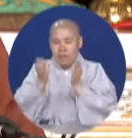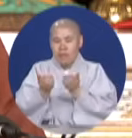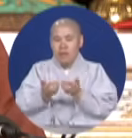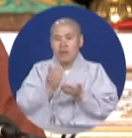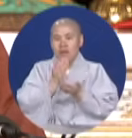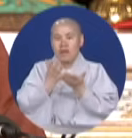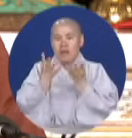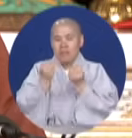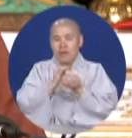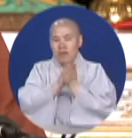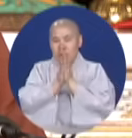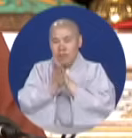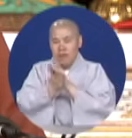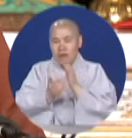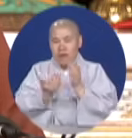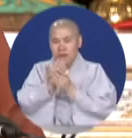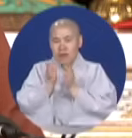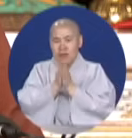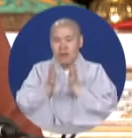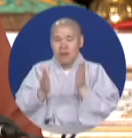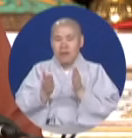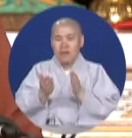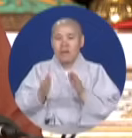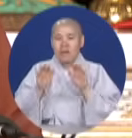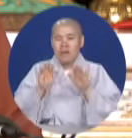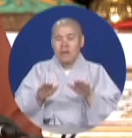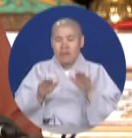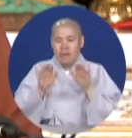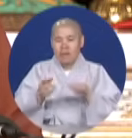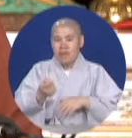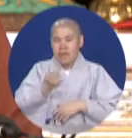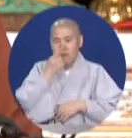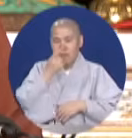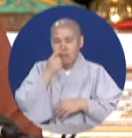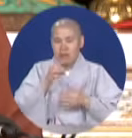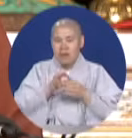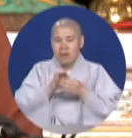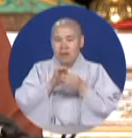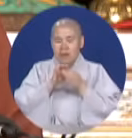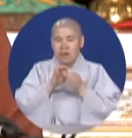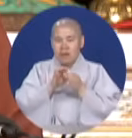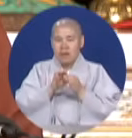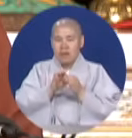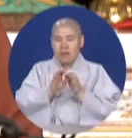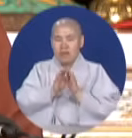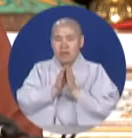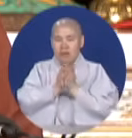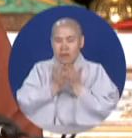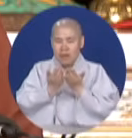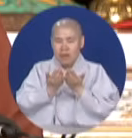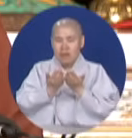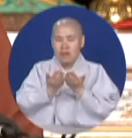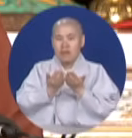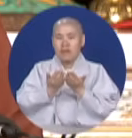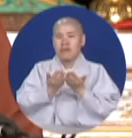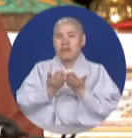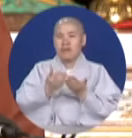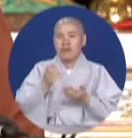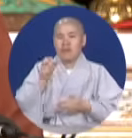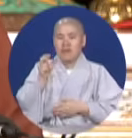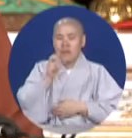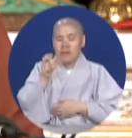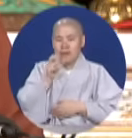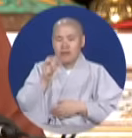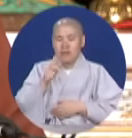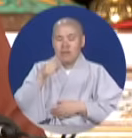시작하는데요. 그 현대 학문에 근거한 출판이 주로 이 70년대쯤